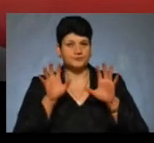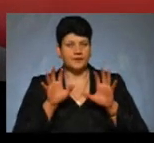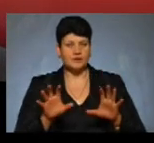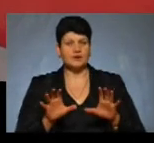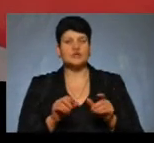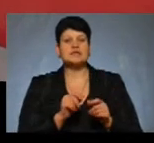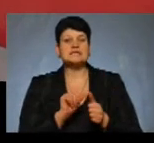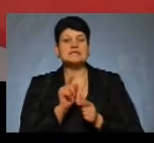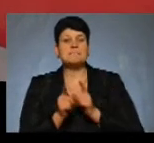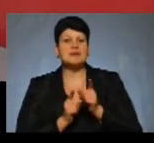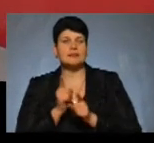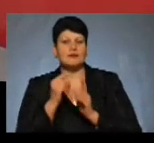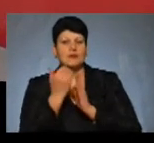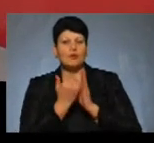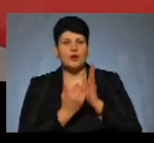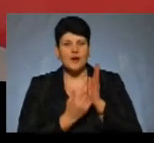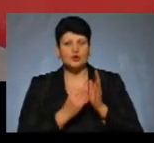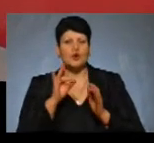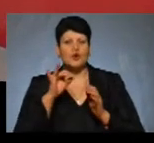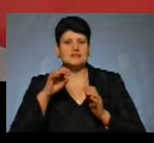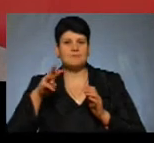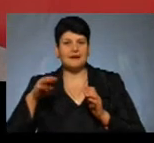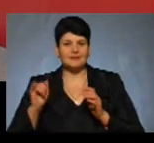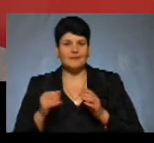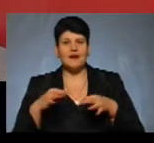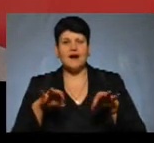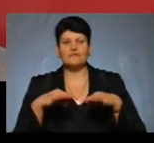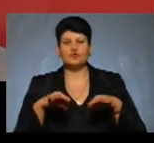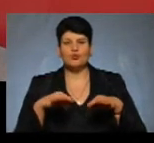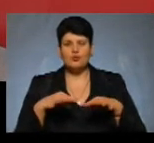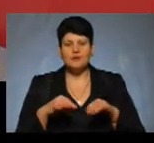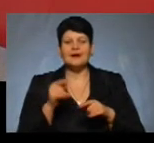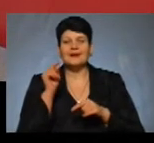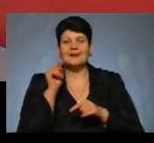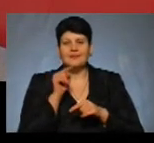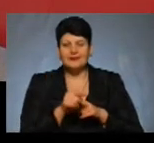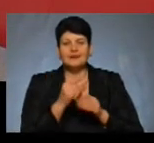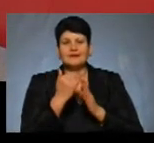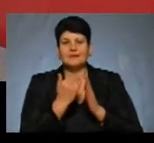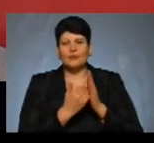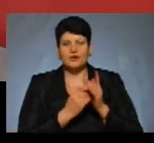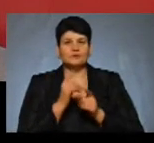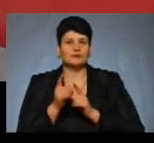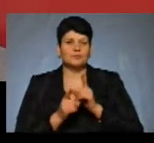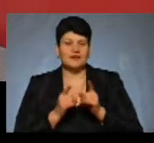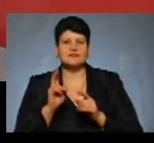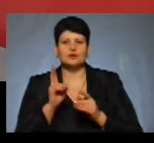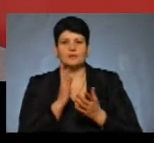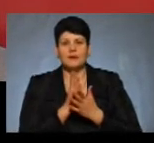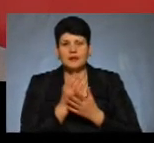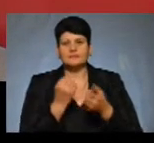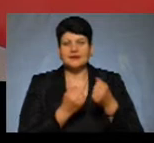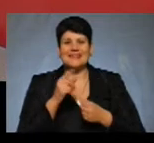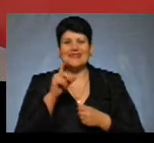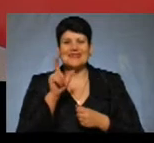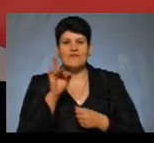порядок розмитнення авто з пробігом. Їх прийняття стало компромісом між державою і власниками авто на євро-номерах. Останнім